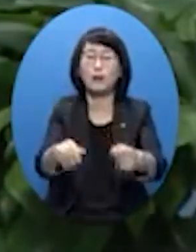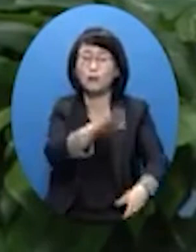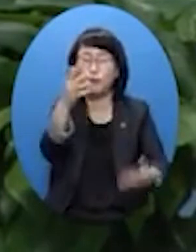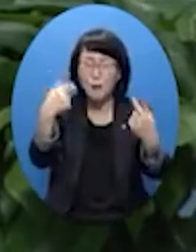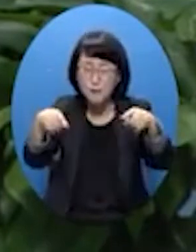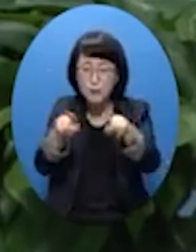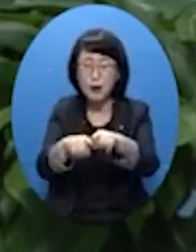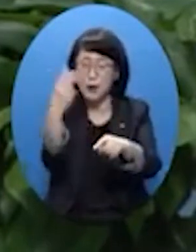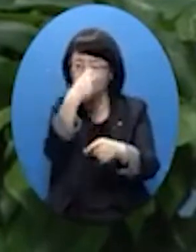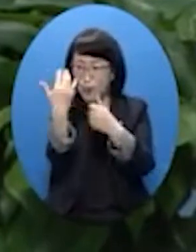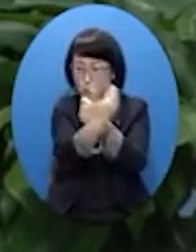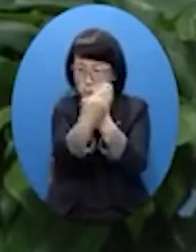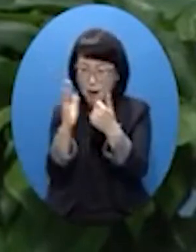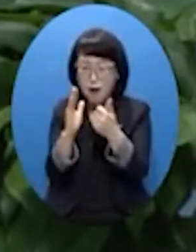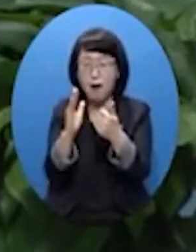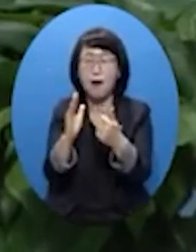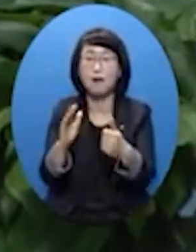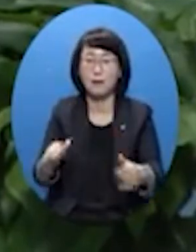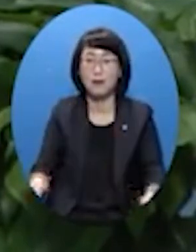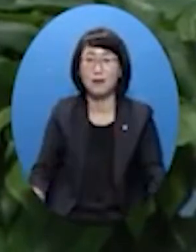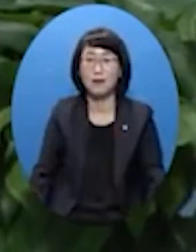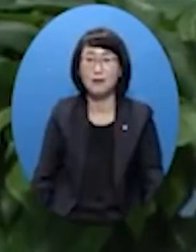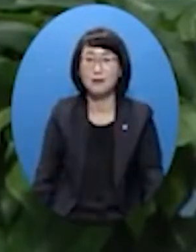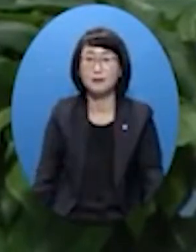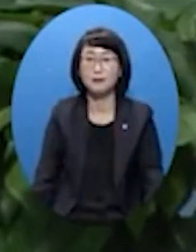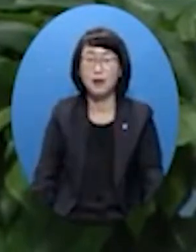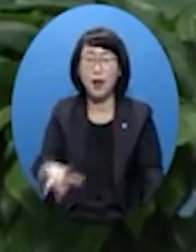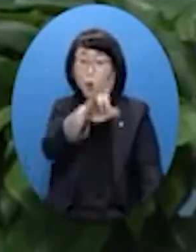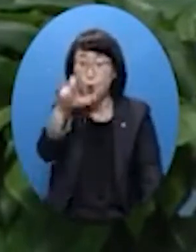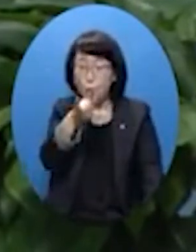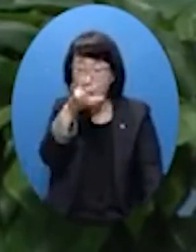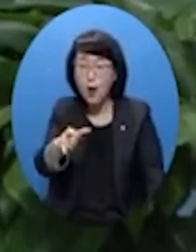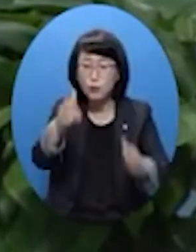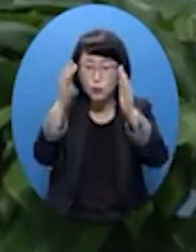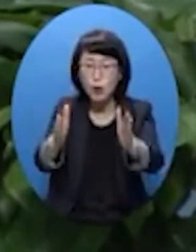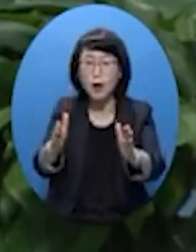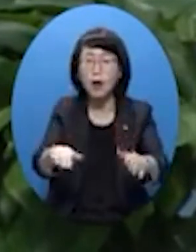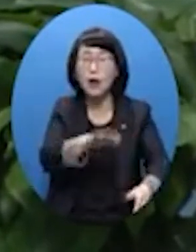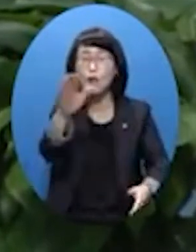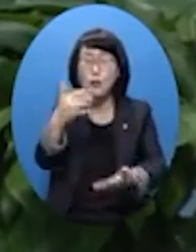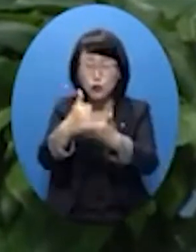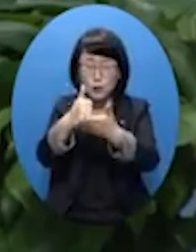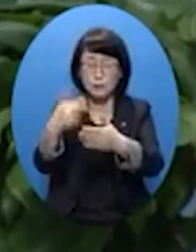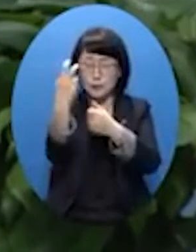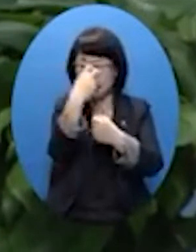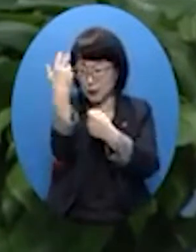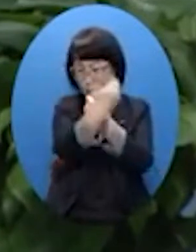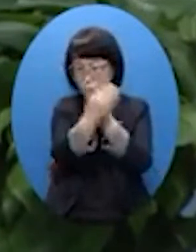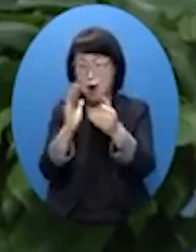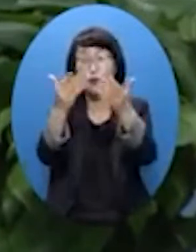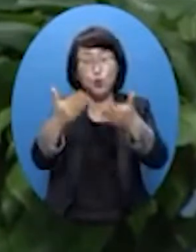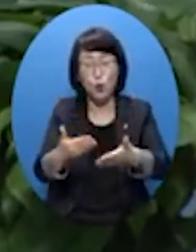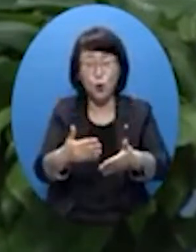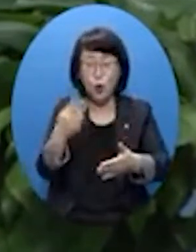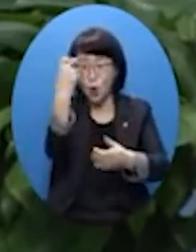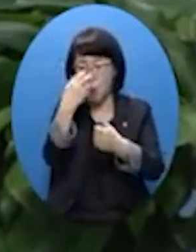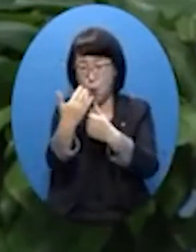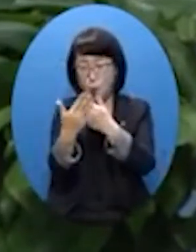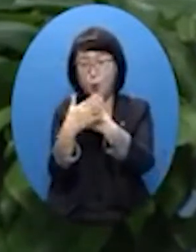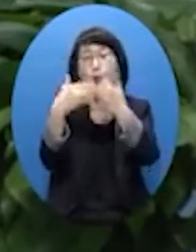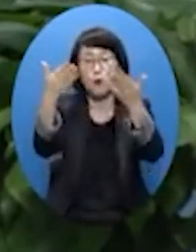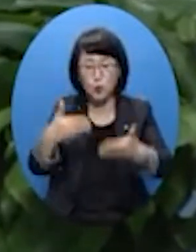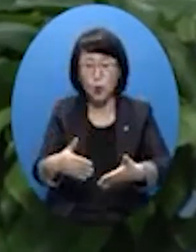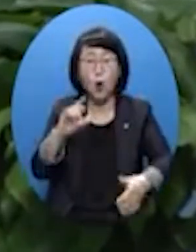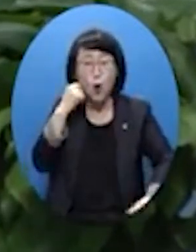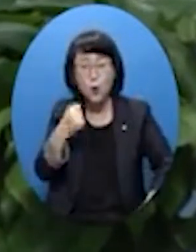이렇게 돌보 길 것입니다 쿨한 이글 통함 해서 진호를 지켜질 것입니다 우리 보호해 줄 것입니다